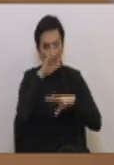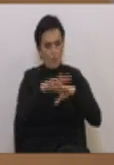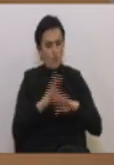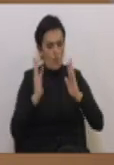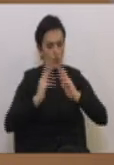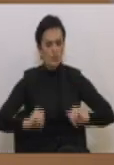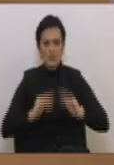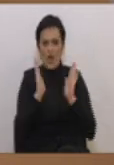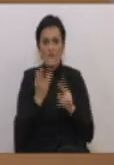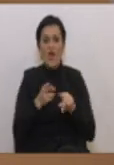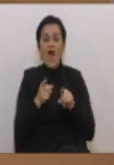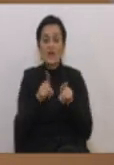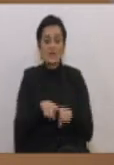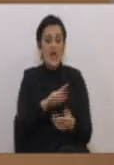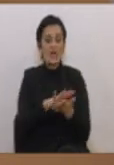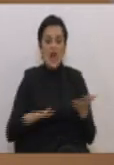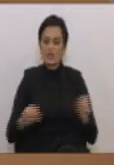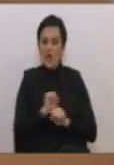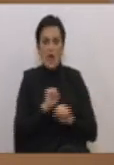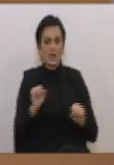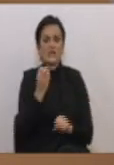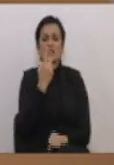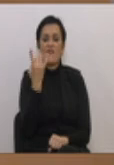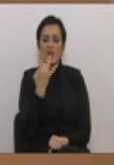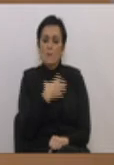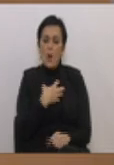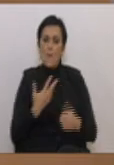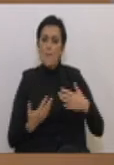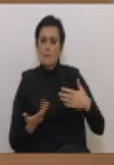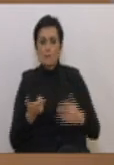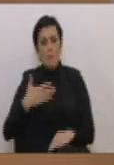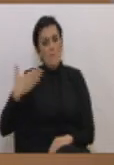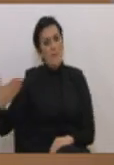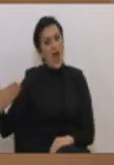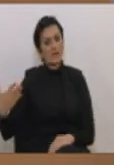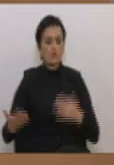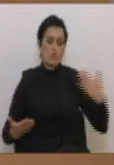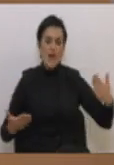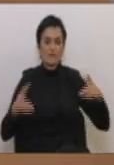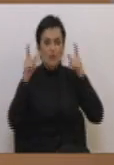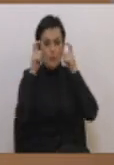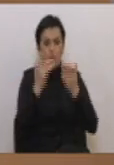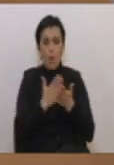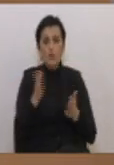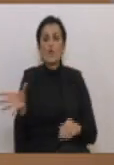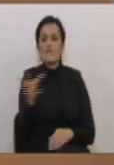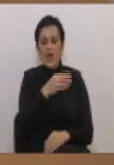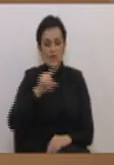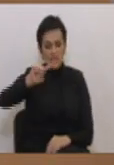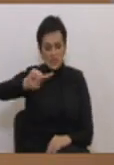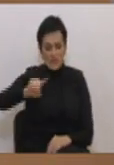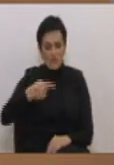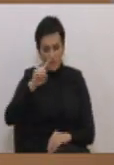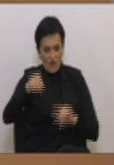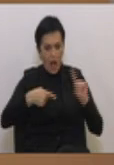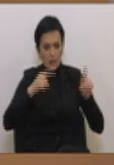ესე გაგრძელება ნამდვილად არ შეიძლება. Კიდევ ერთხელ, არა აქ მნიშვნელობა მარჯვნივ არის, ბოროტება თუ მარცხნივ არის. Ყველას ვალდებულებაა რომ ჩვენ ეს